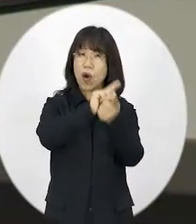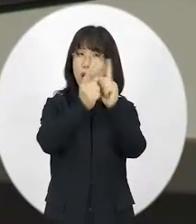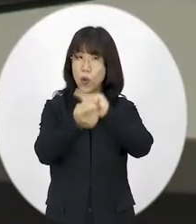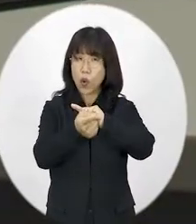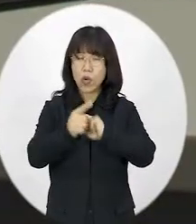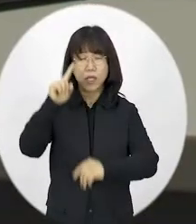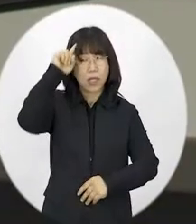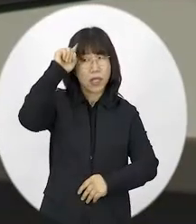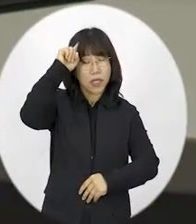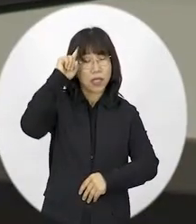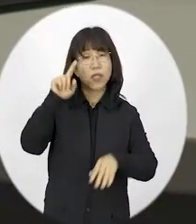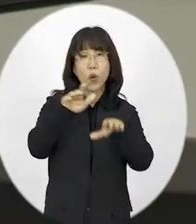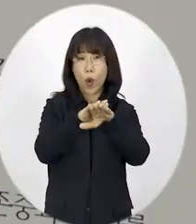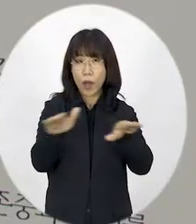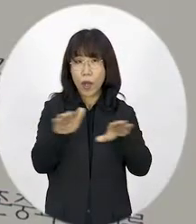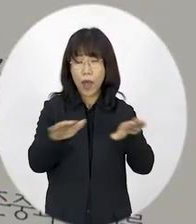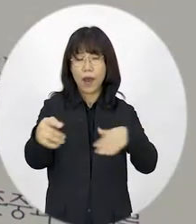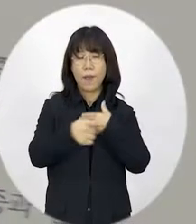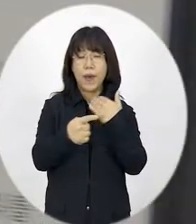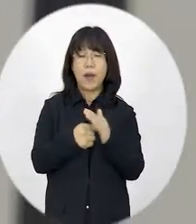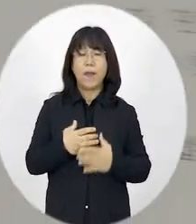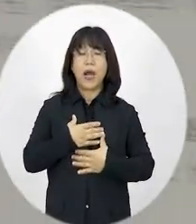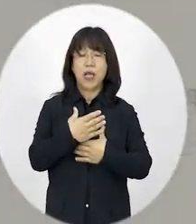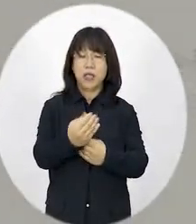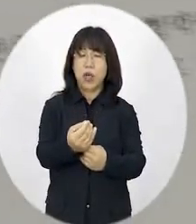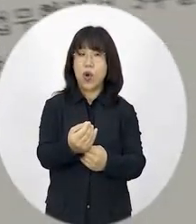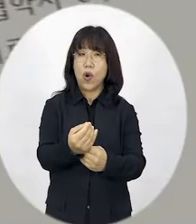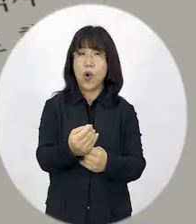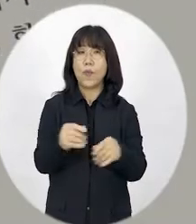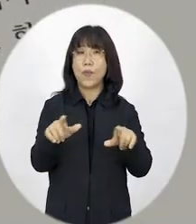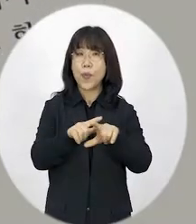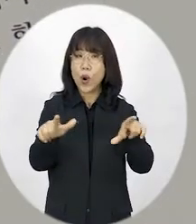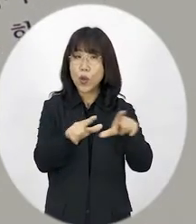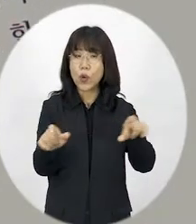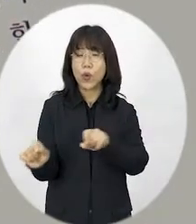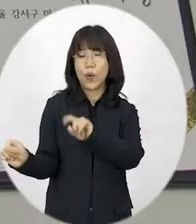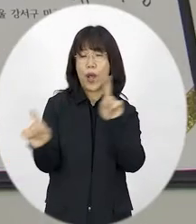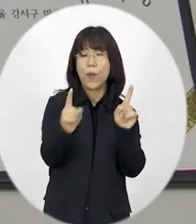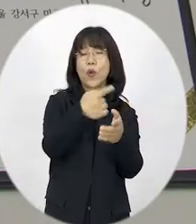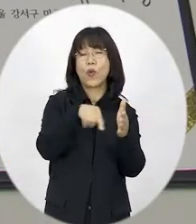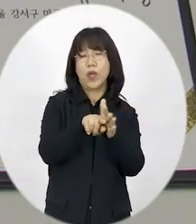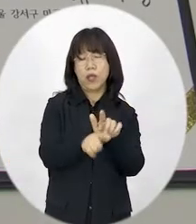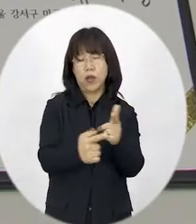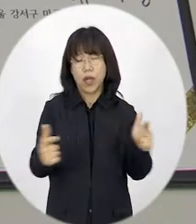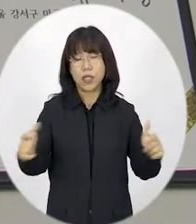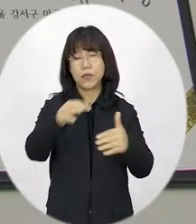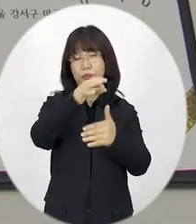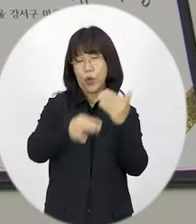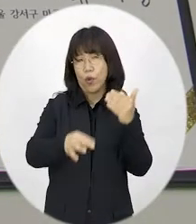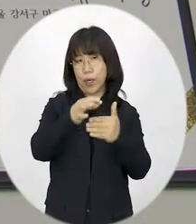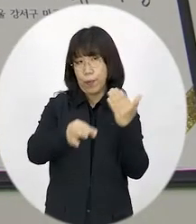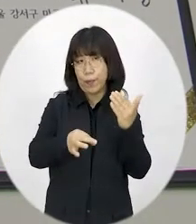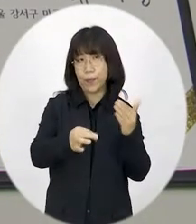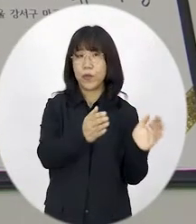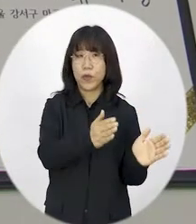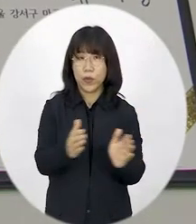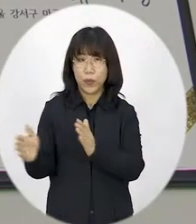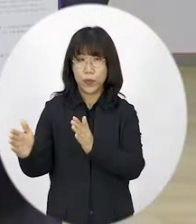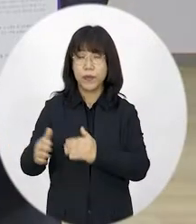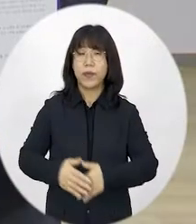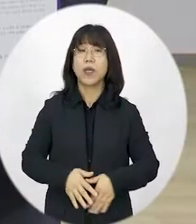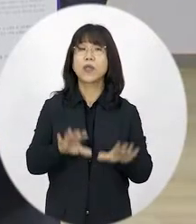따라 스트레스 완화와 마음 안정, 그리고 일상회복을 목표로 다양한 프로그램을 적극적으로 펼쳐나갈